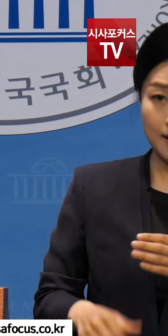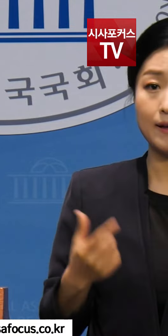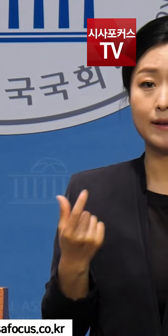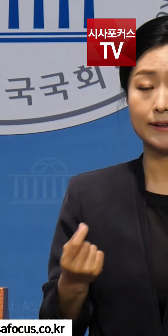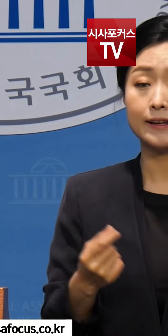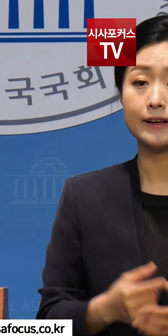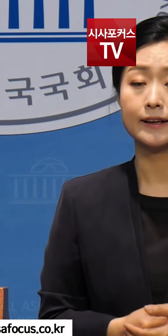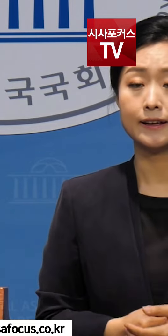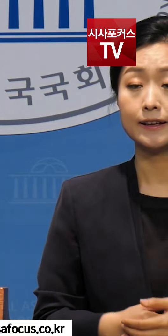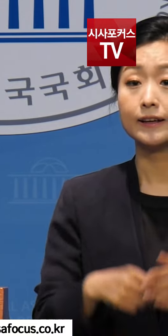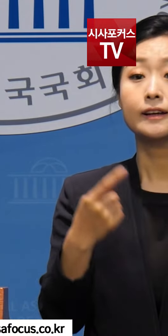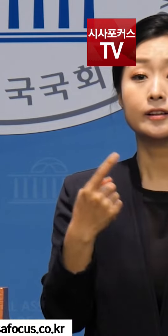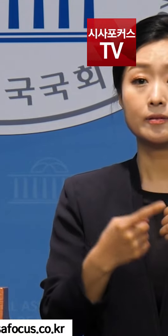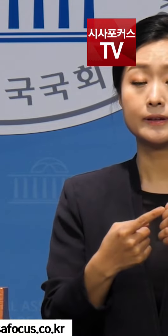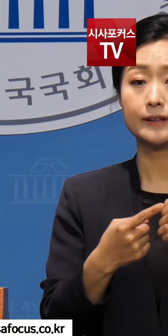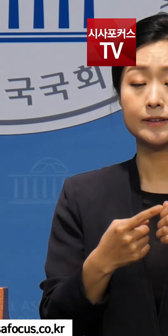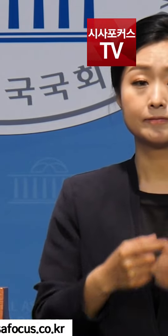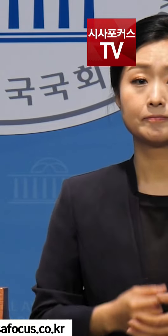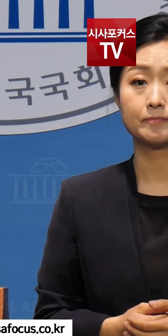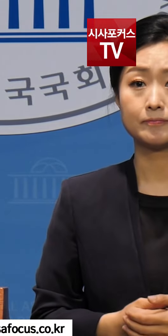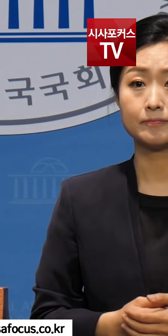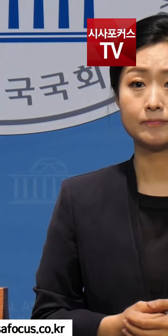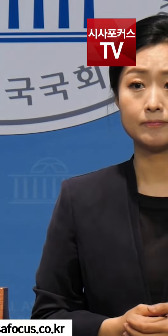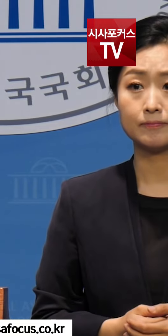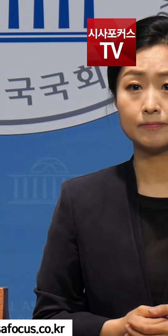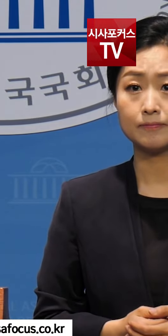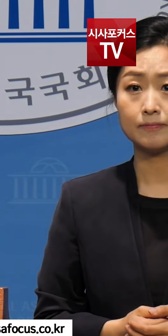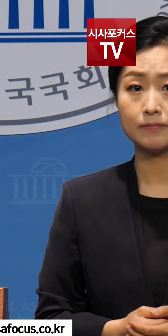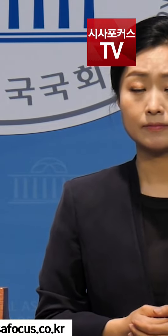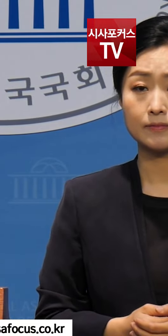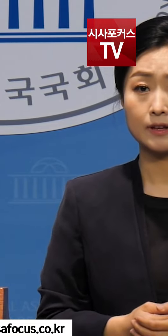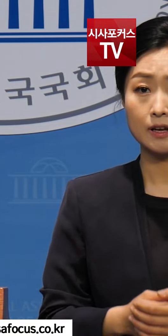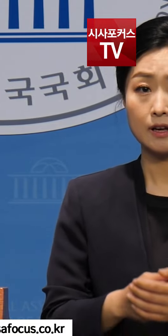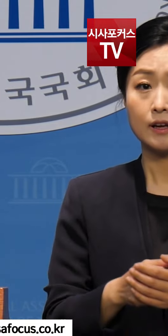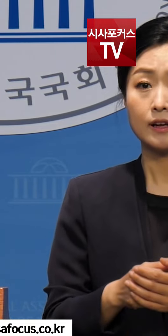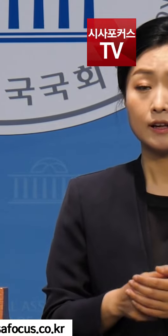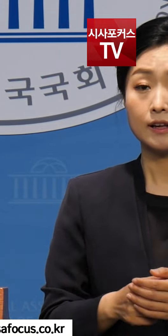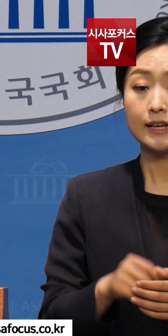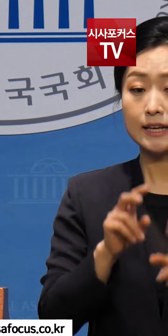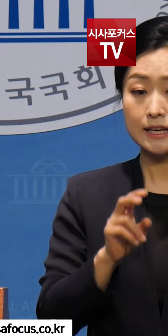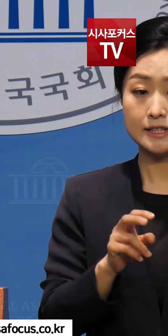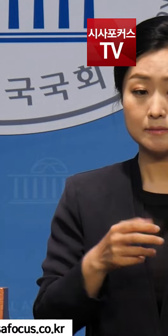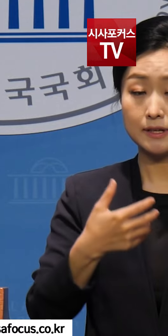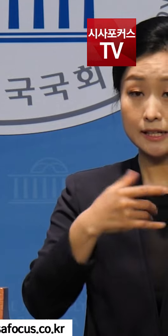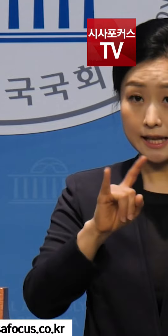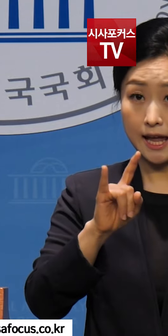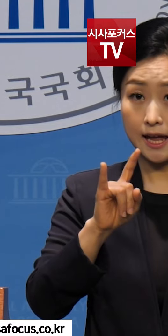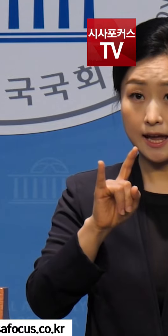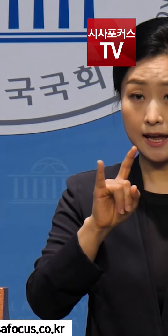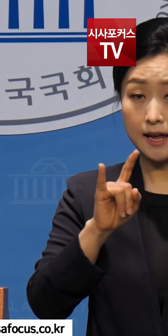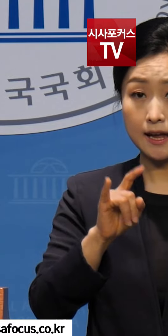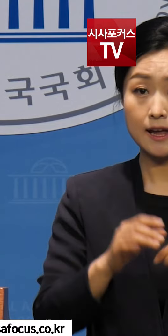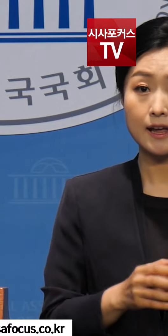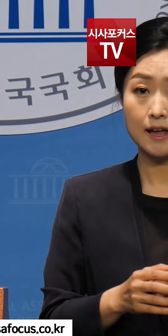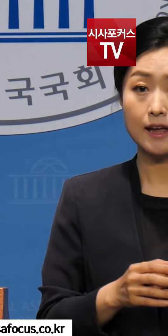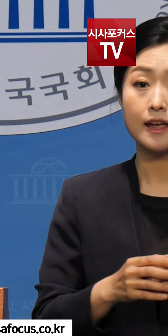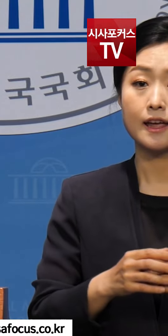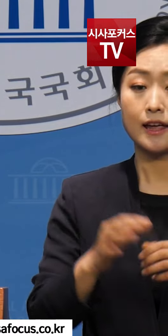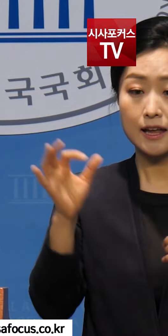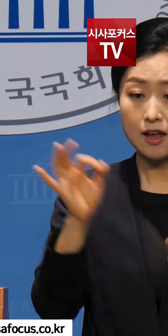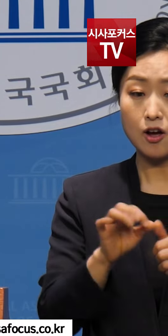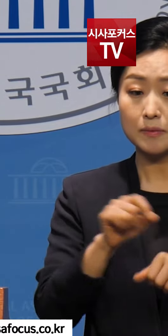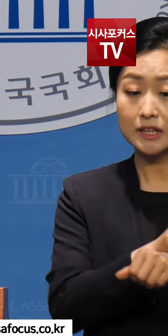안입니다 첫째 13 42 모수 개혁안은 20일대 국회 연금 특이 공론화